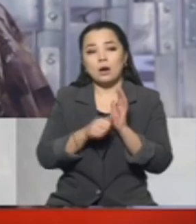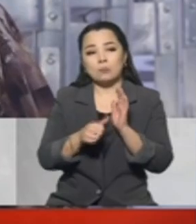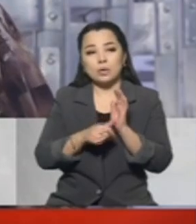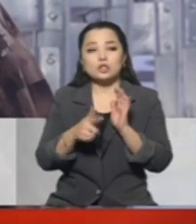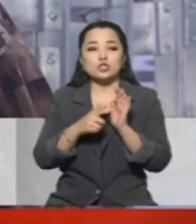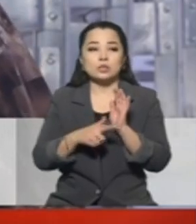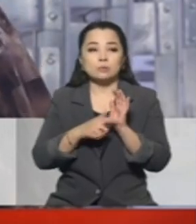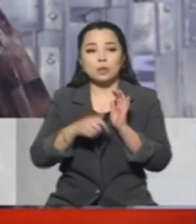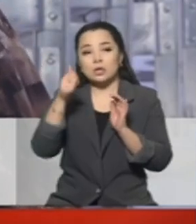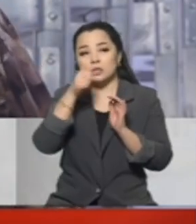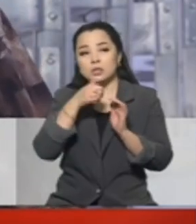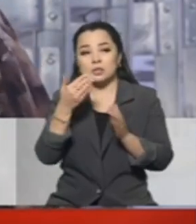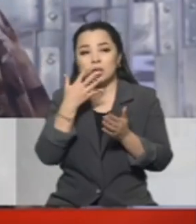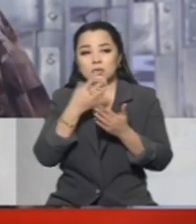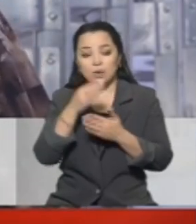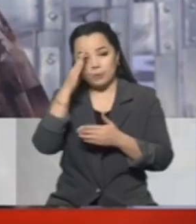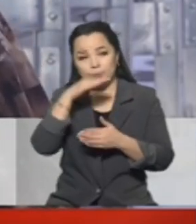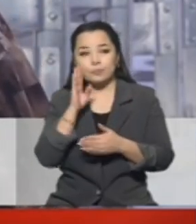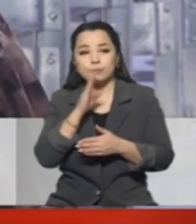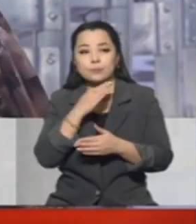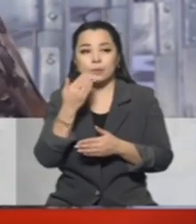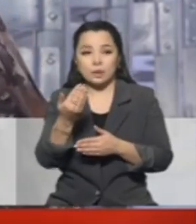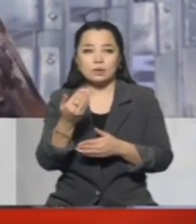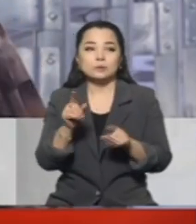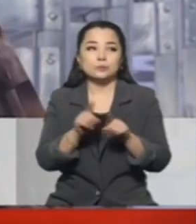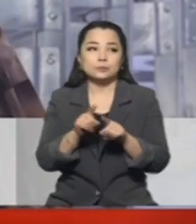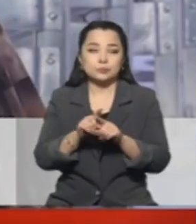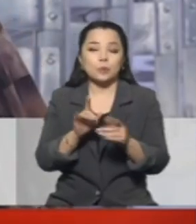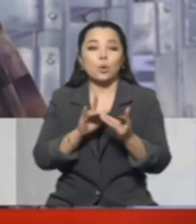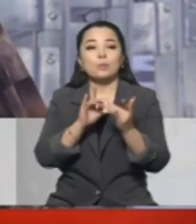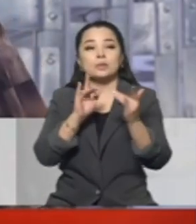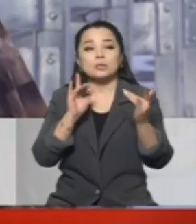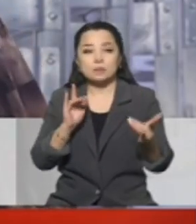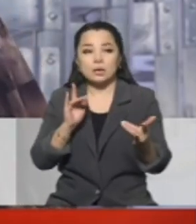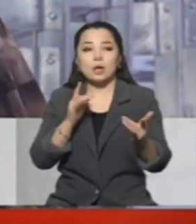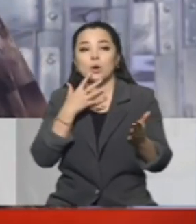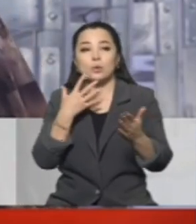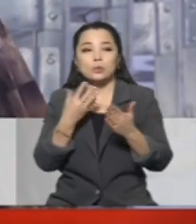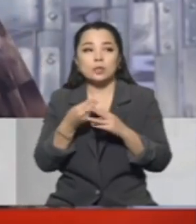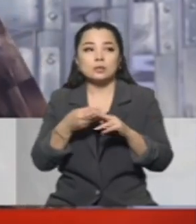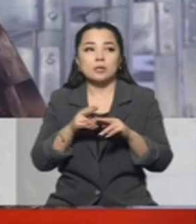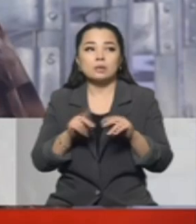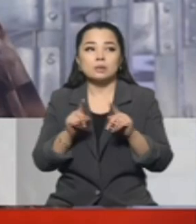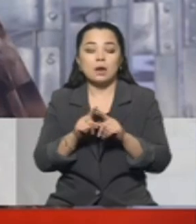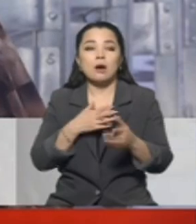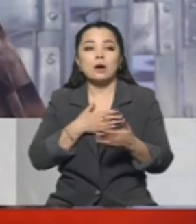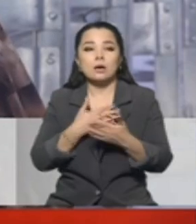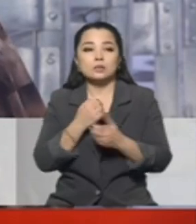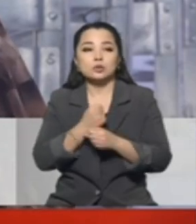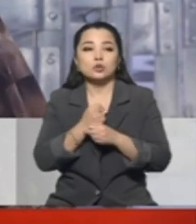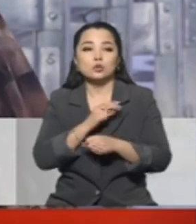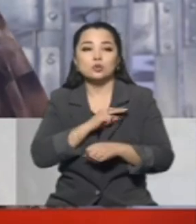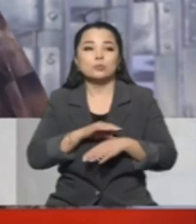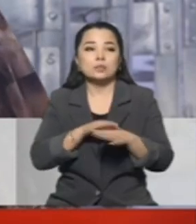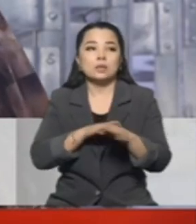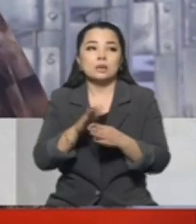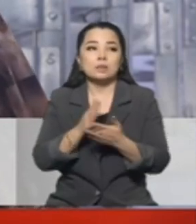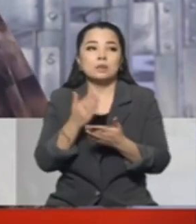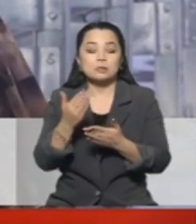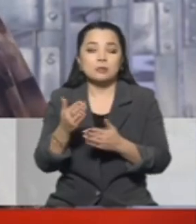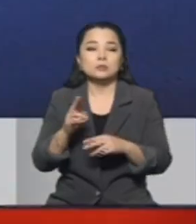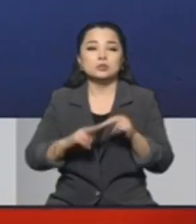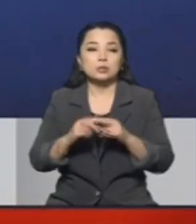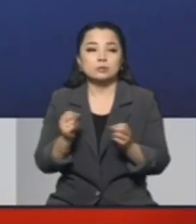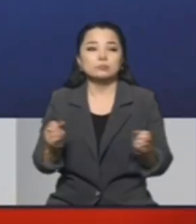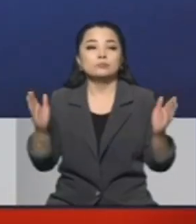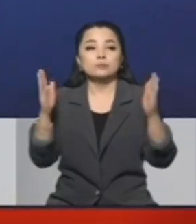60-70 жылдай біздің әке шешеміз аңсаған осы көпірді, өзім осы көпірде атсалысып жұмыс істеп салған